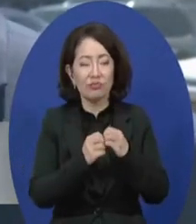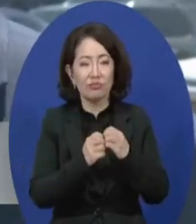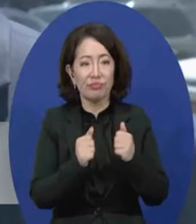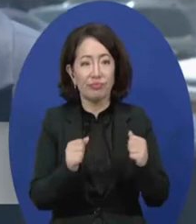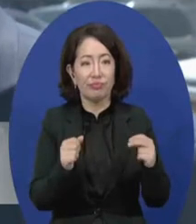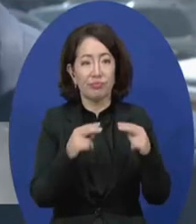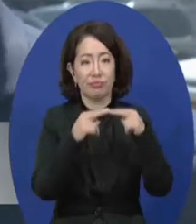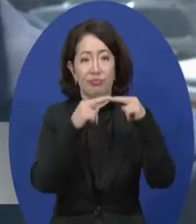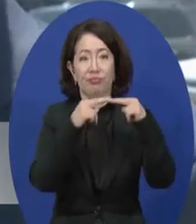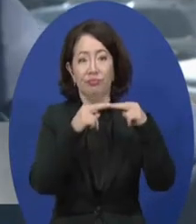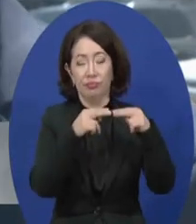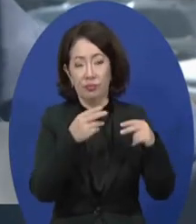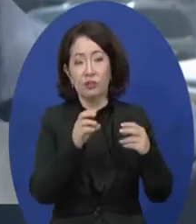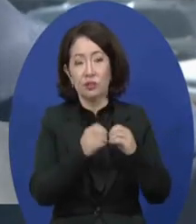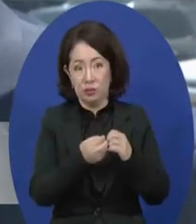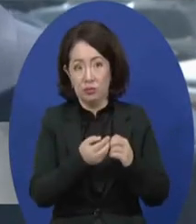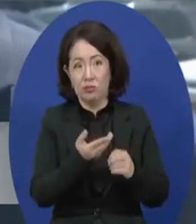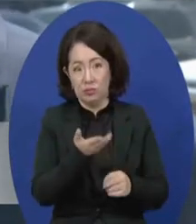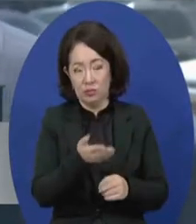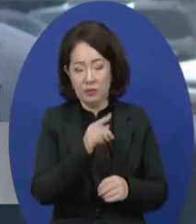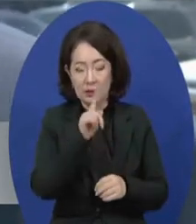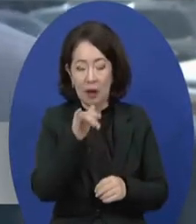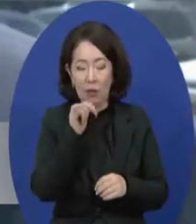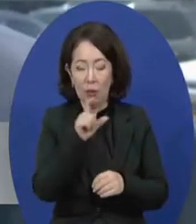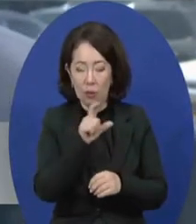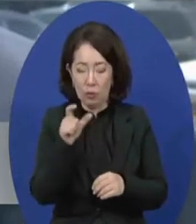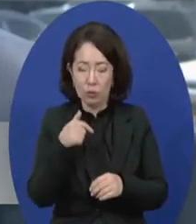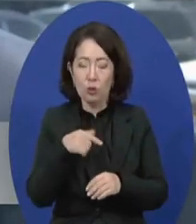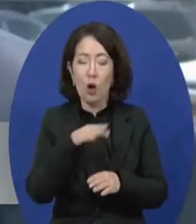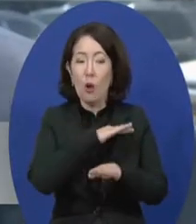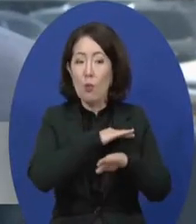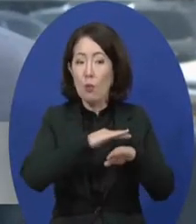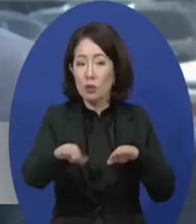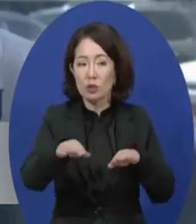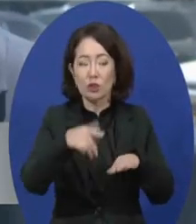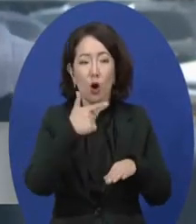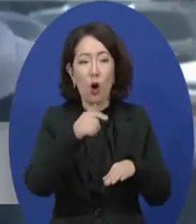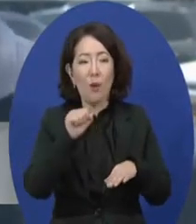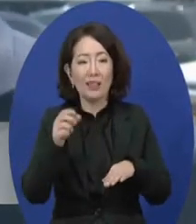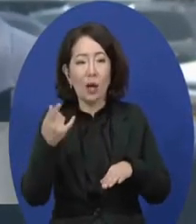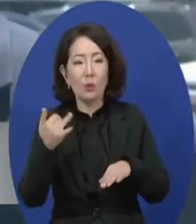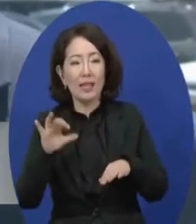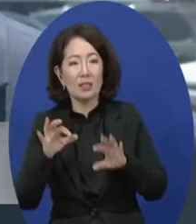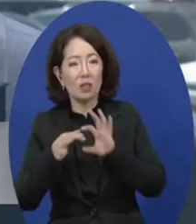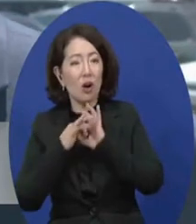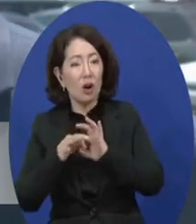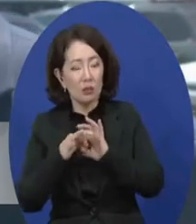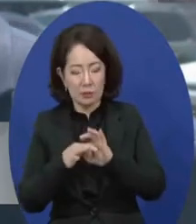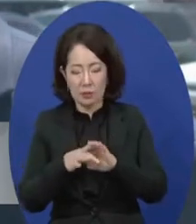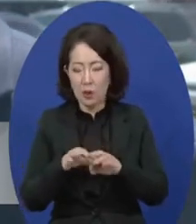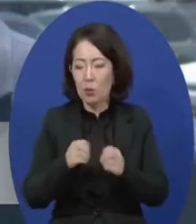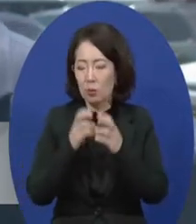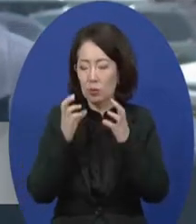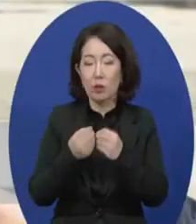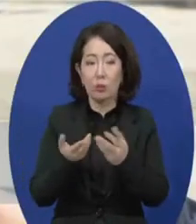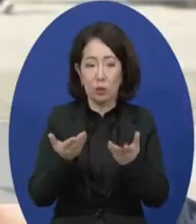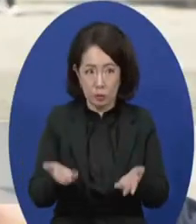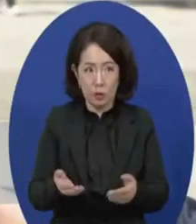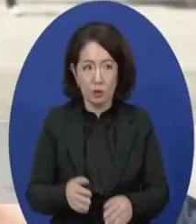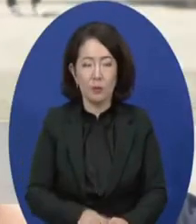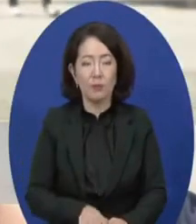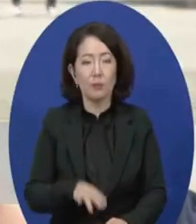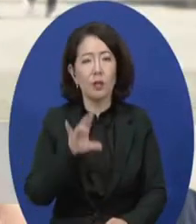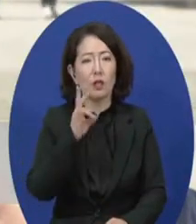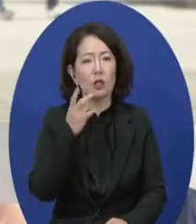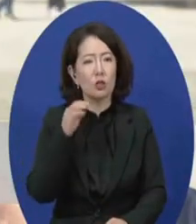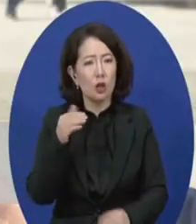бетонын гүрийг одоо хийж энэ завханчуудад бол босоод инкэллгийн говлтой өлөстэйг албасан ийм сайхан бүтээн байгуулалт болсон.